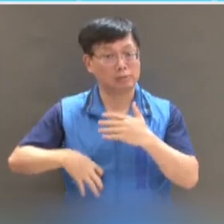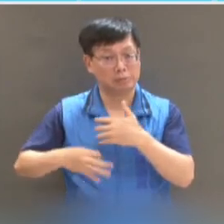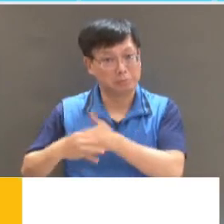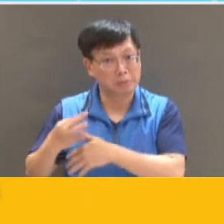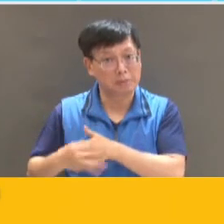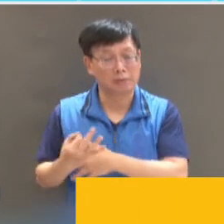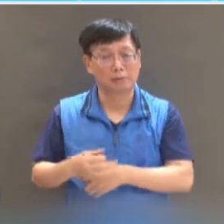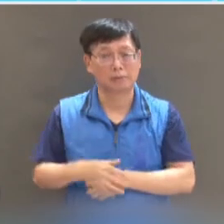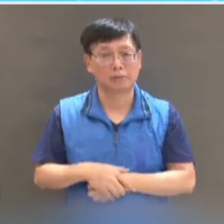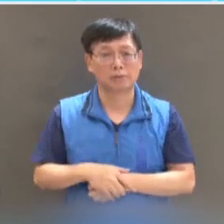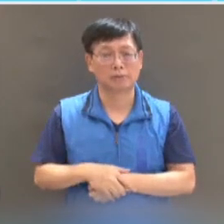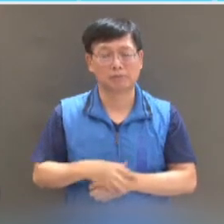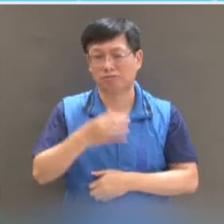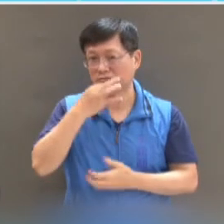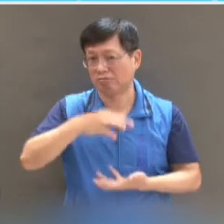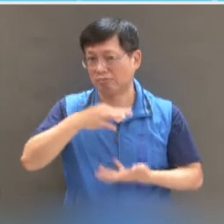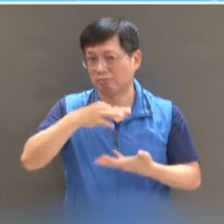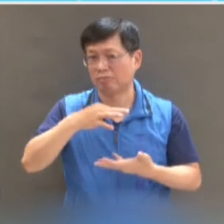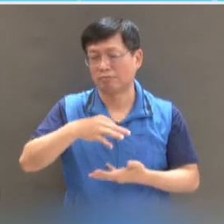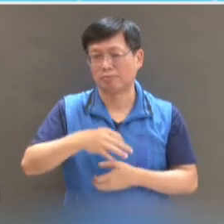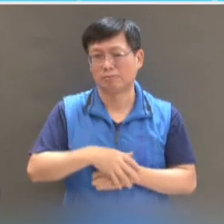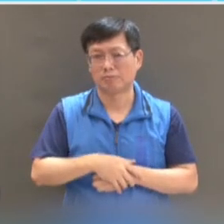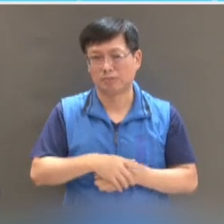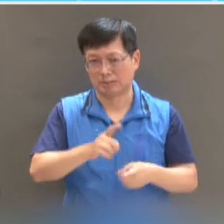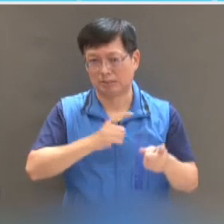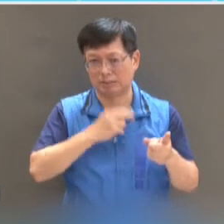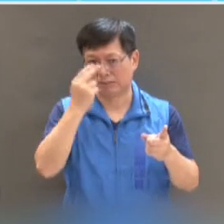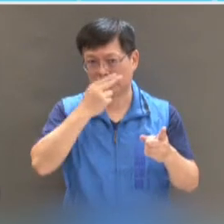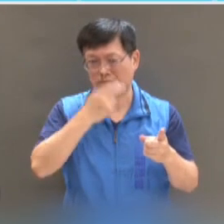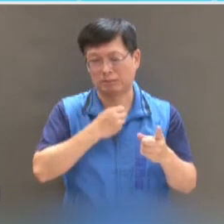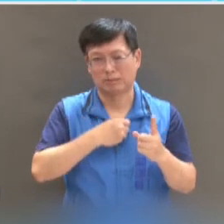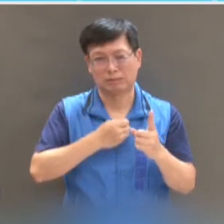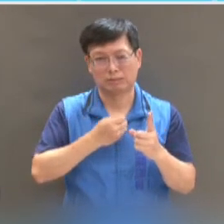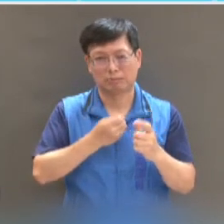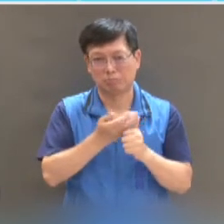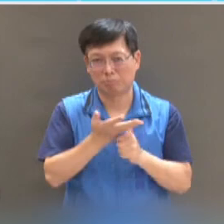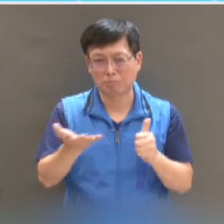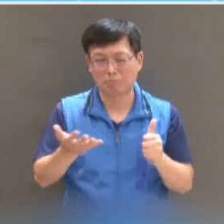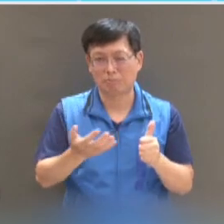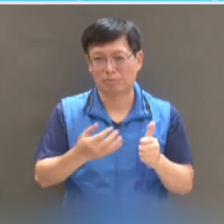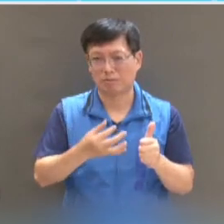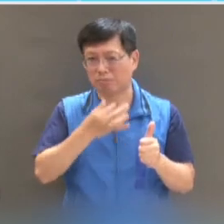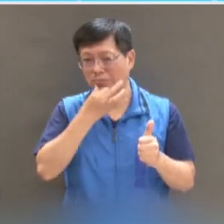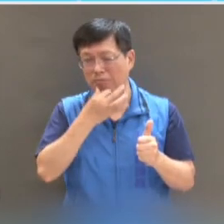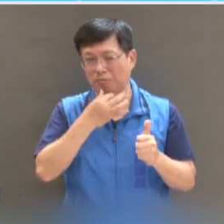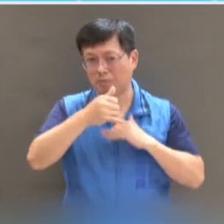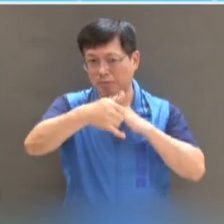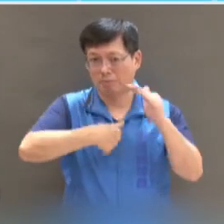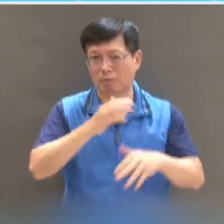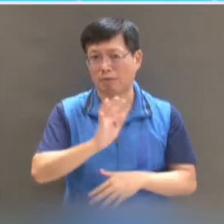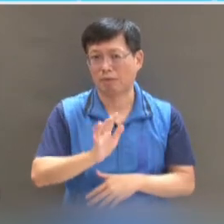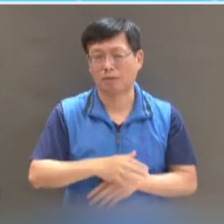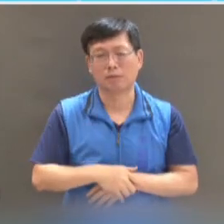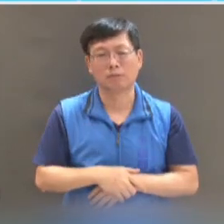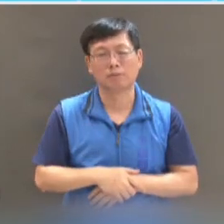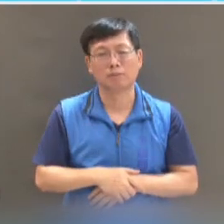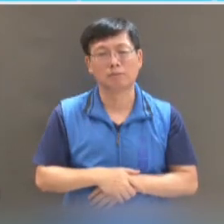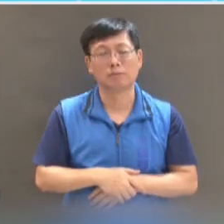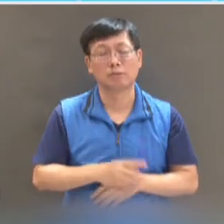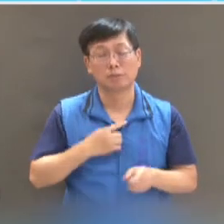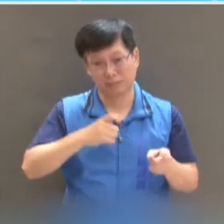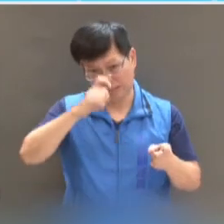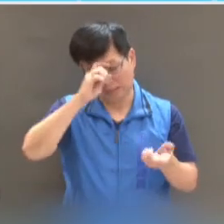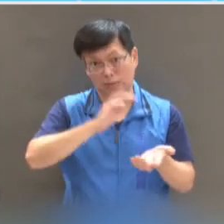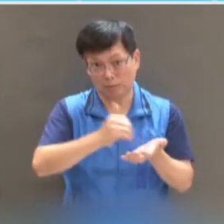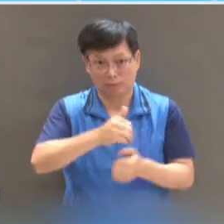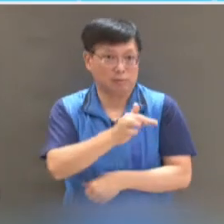为担心他们是一个高风险，不放心让他们回家，所以要让医护同仁